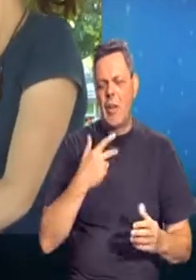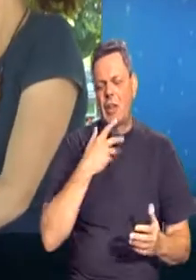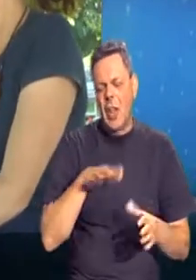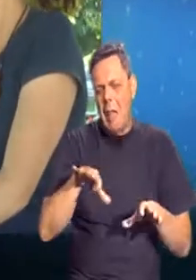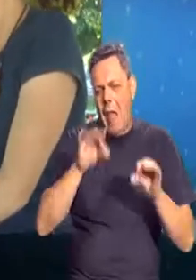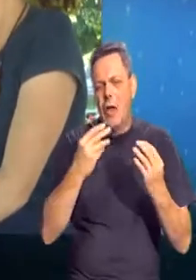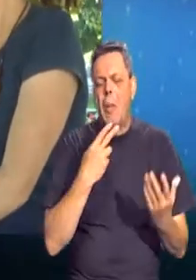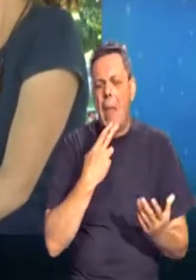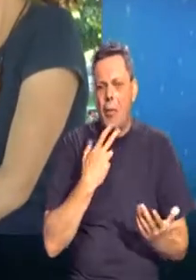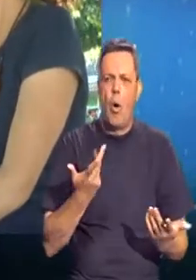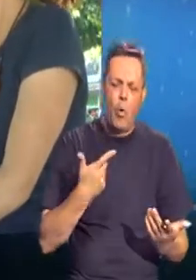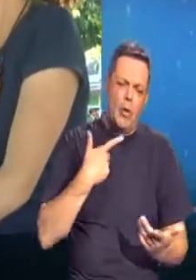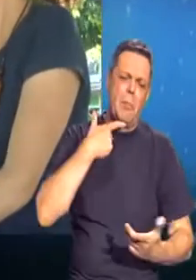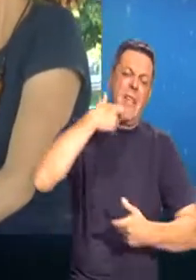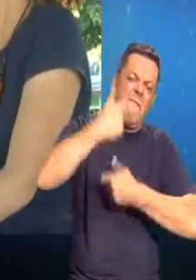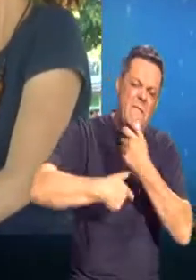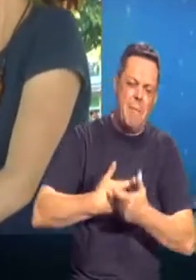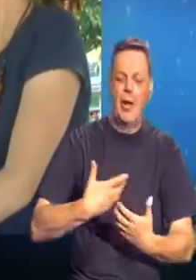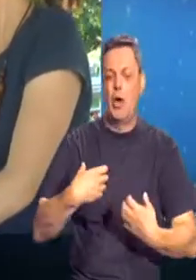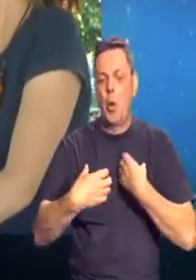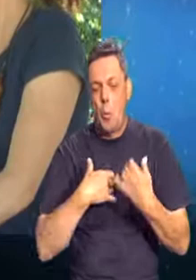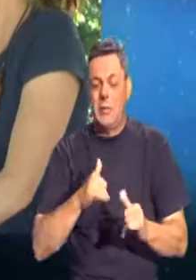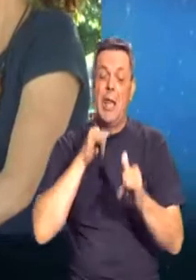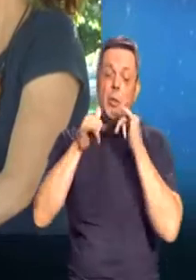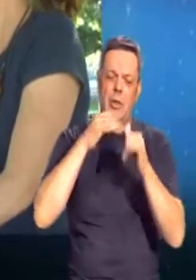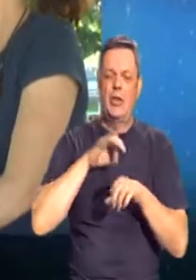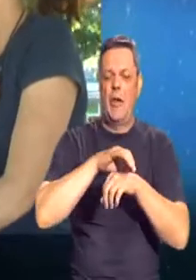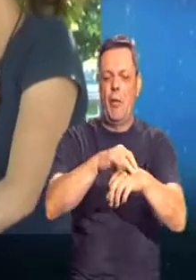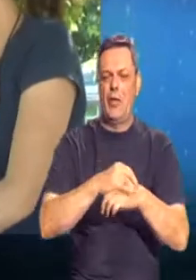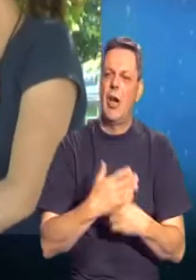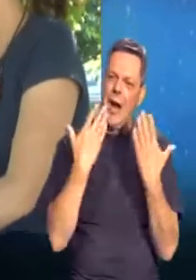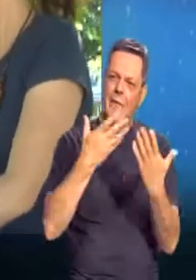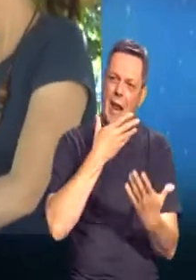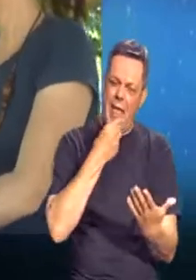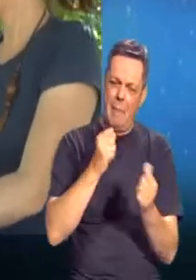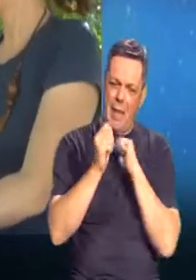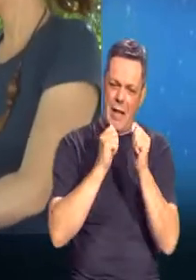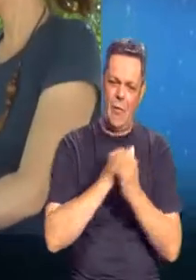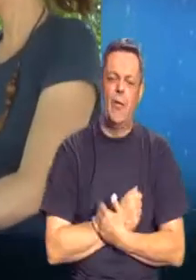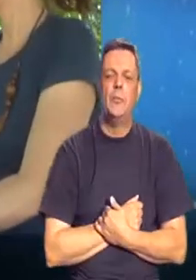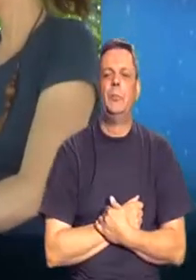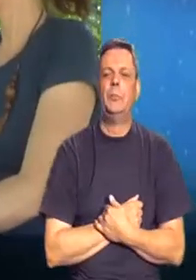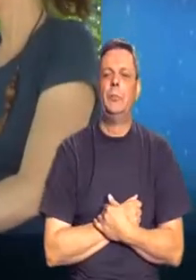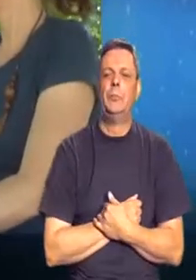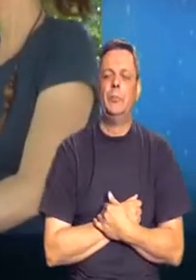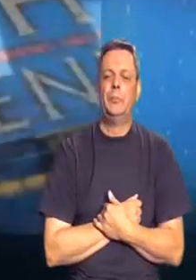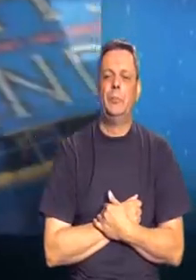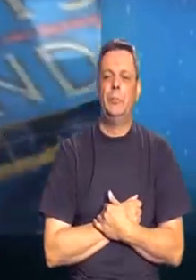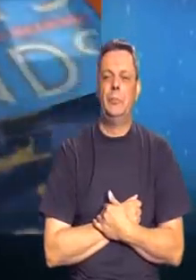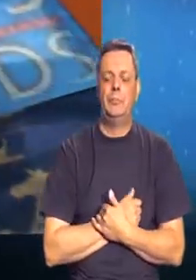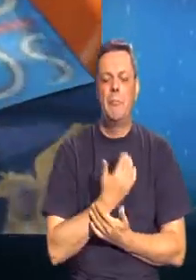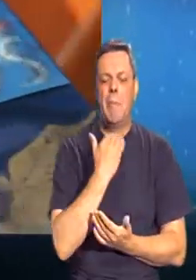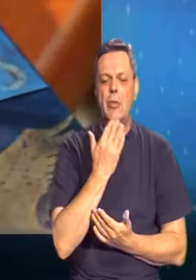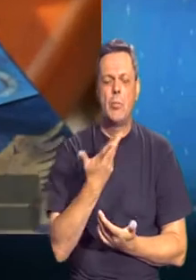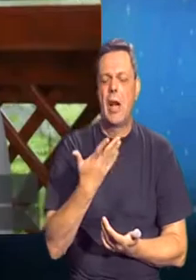među njima naći i filmaša i glumaca i turističkih vodiča. Hvala vam lijepa na razgovor. Hvala vama što ste nas pozvali.